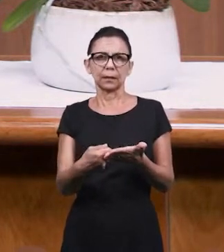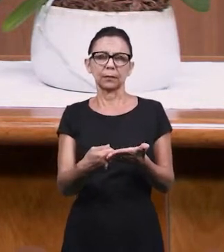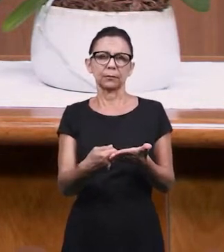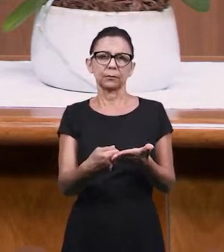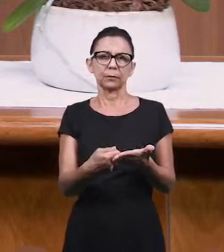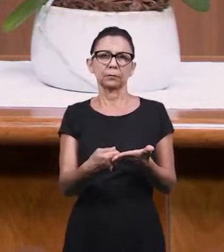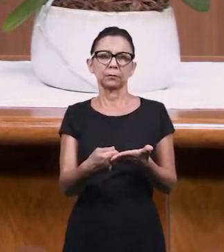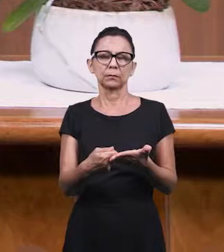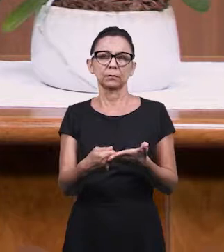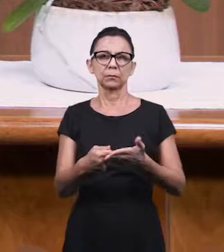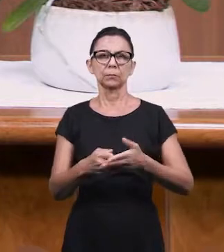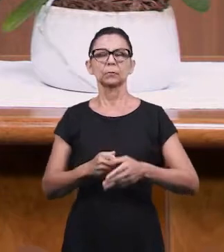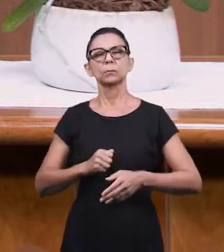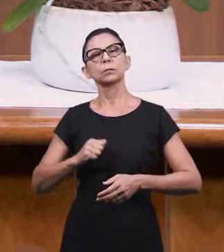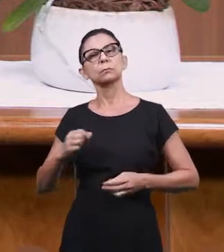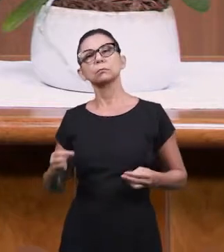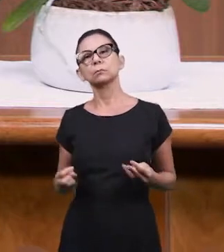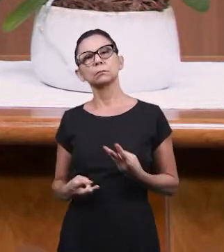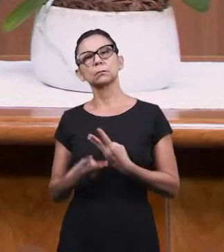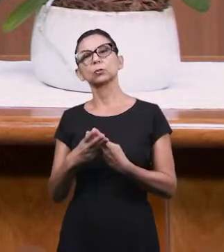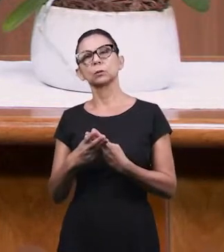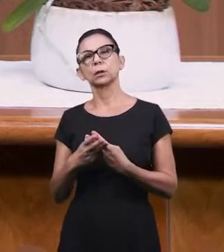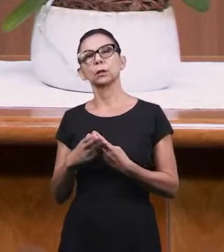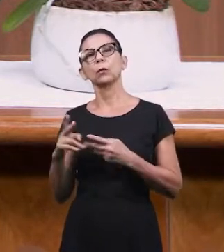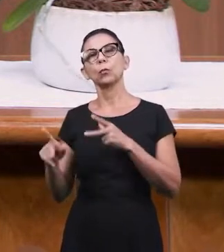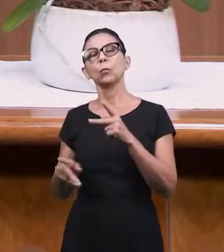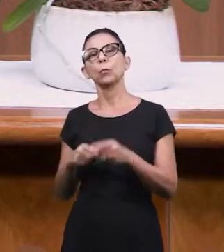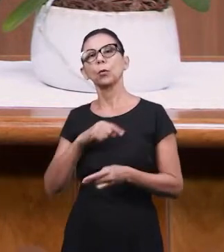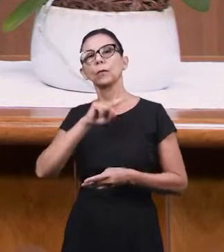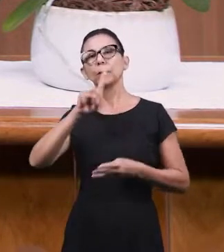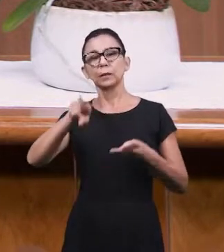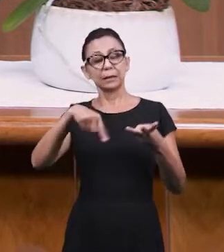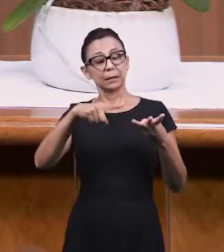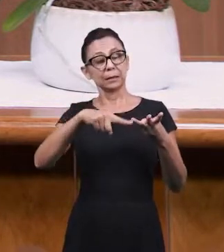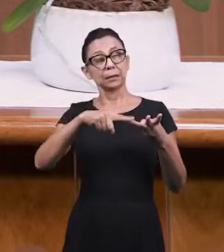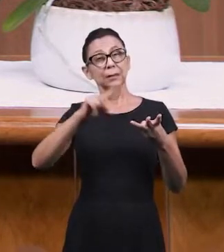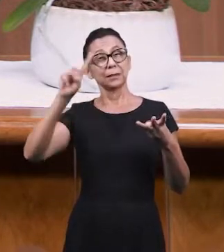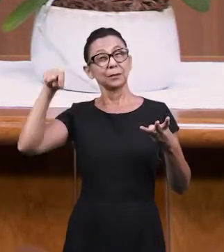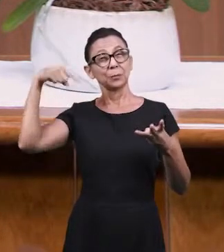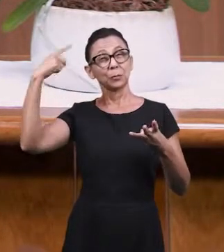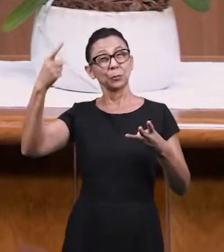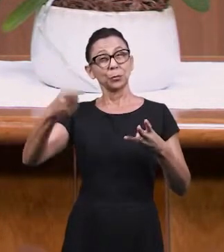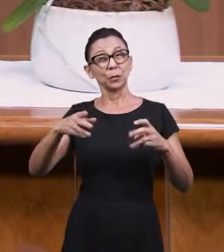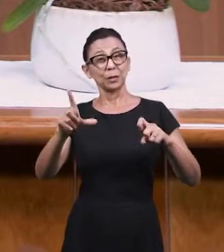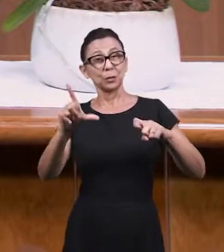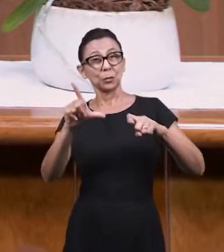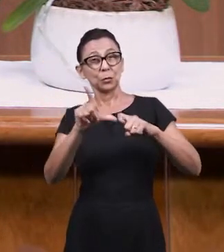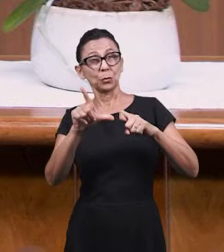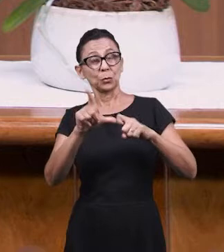aux Juifs l'évangile plus long. Et ensuite, Luc